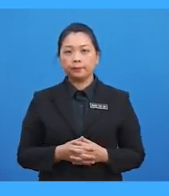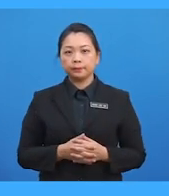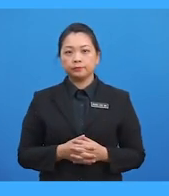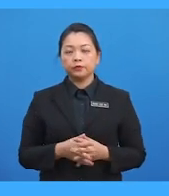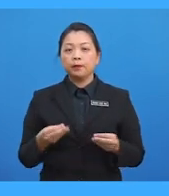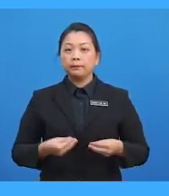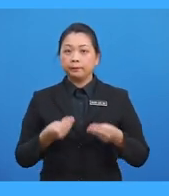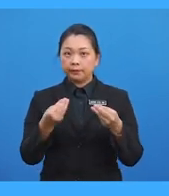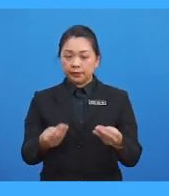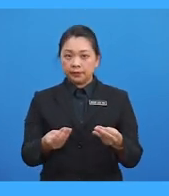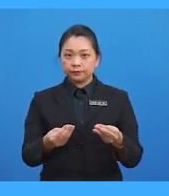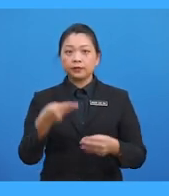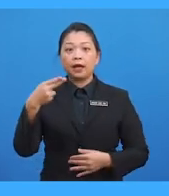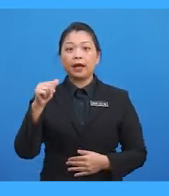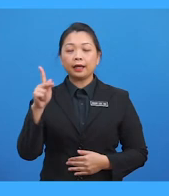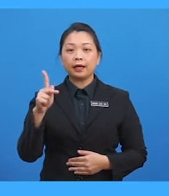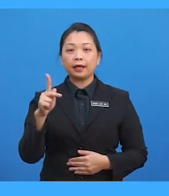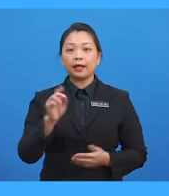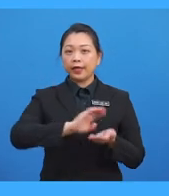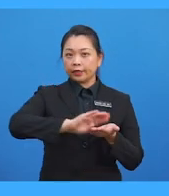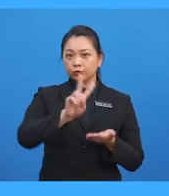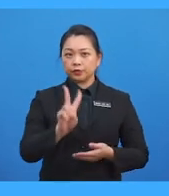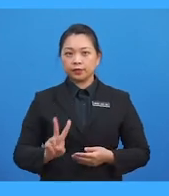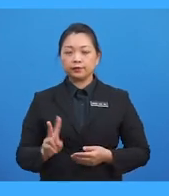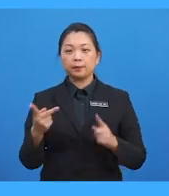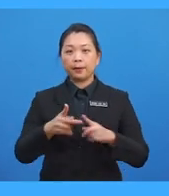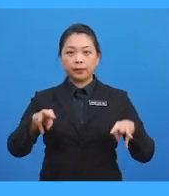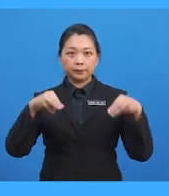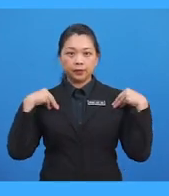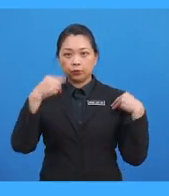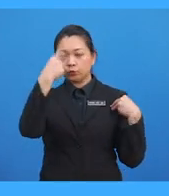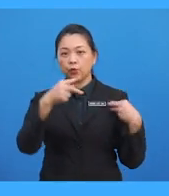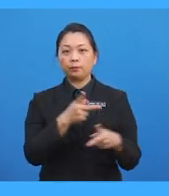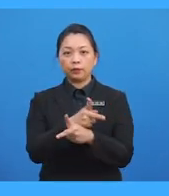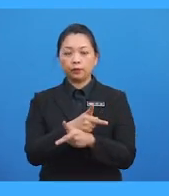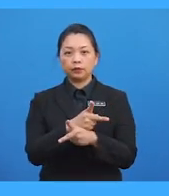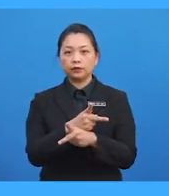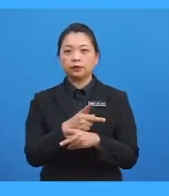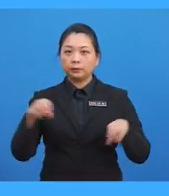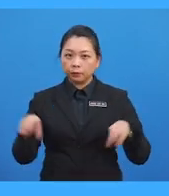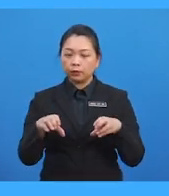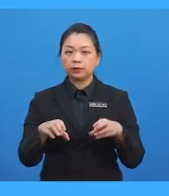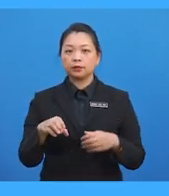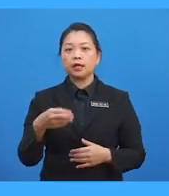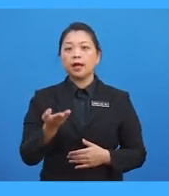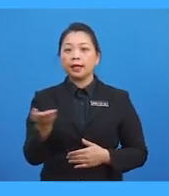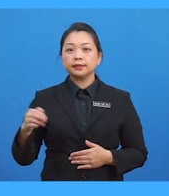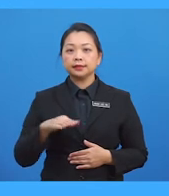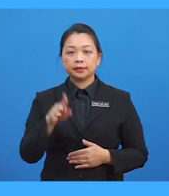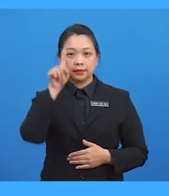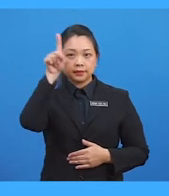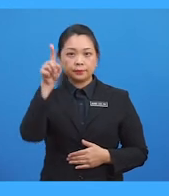Memberi hak eksklusif kepada pemiliknya untuk mengawal dan mengeksploitasi harta intelek mereka.